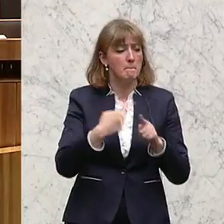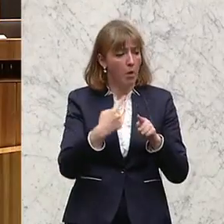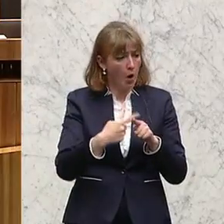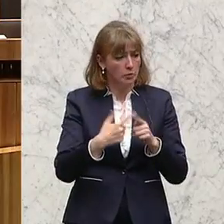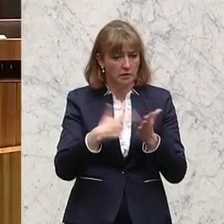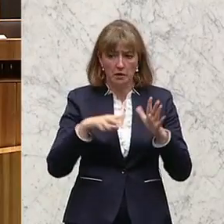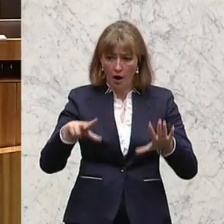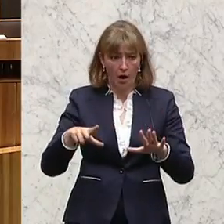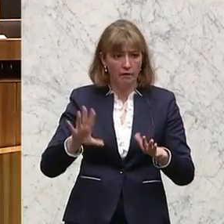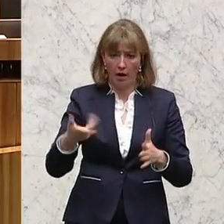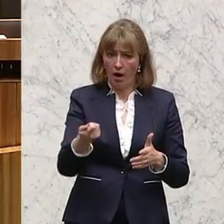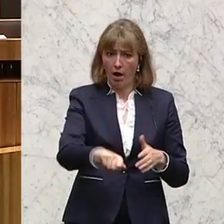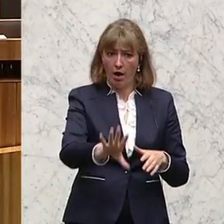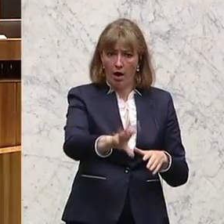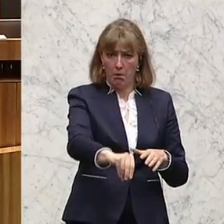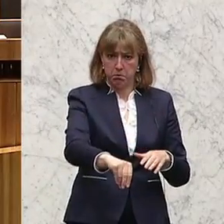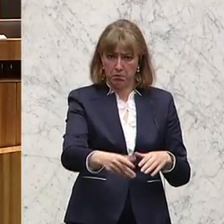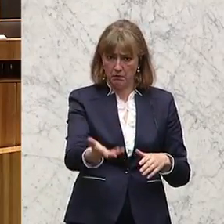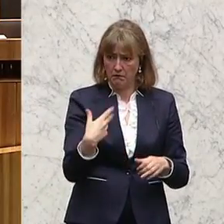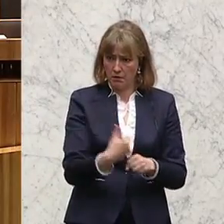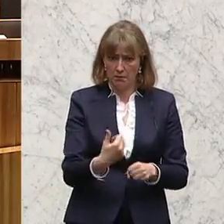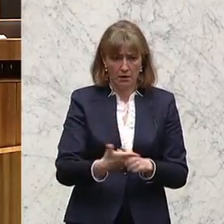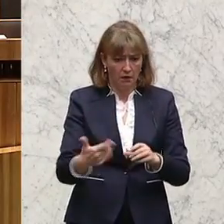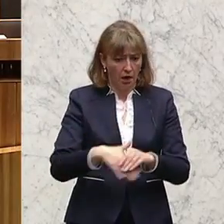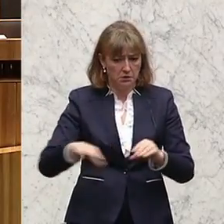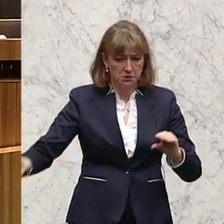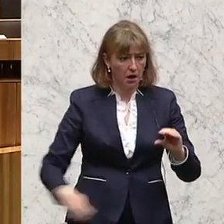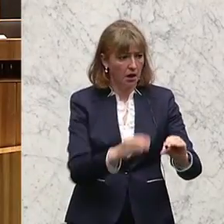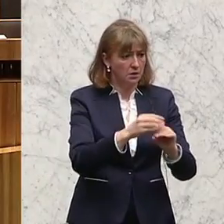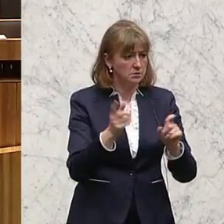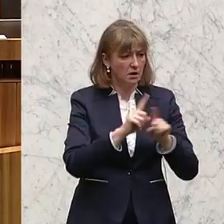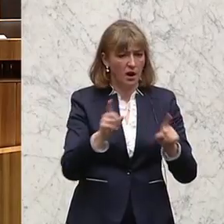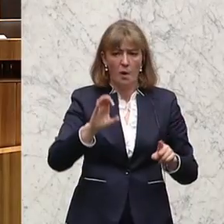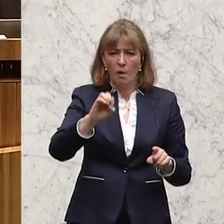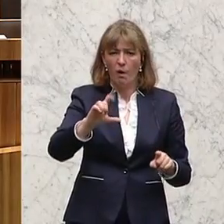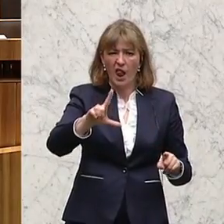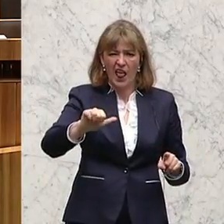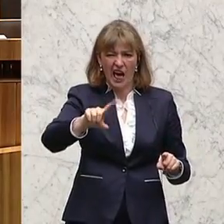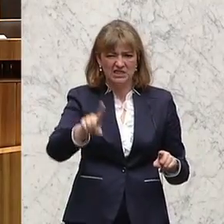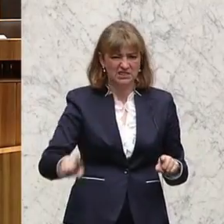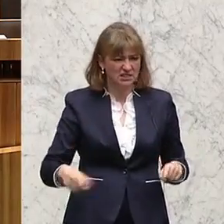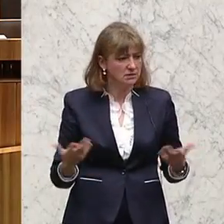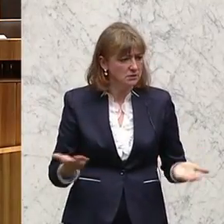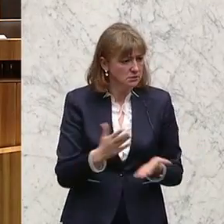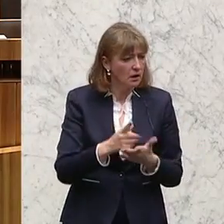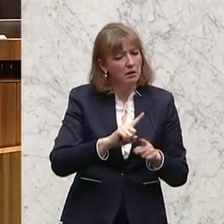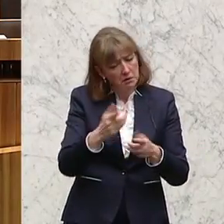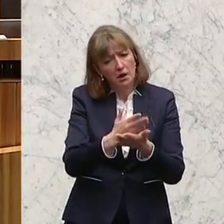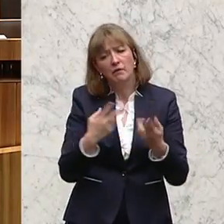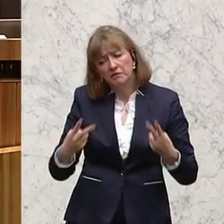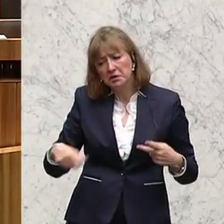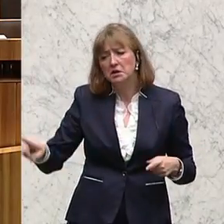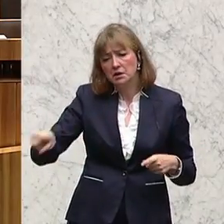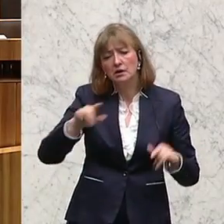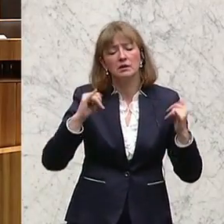2008 einfach abgedreht haben. Sie haben ihn ersetzt mit diesen unzähligen ÜLAS, die in Teilbereichen schon wichtig sind, weil es immer